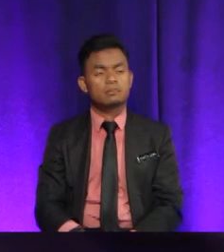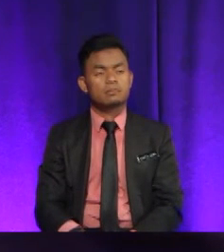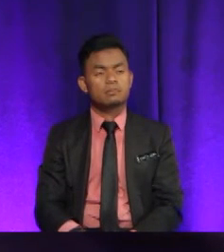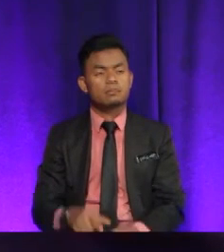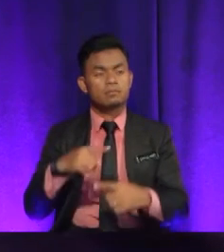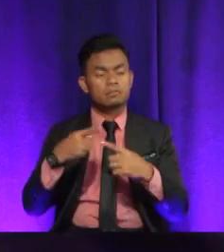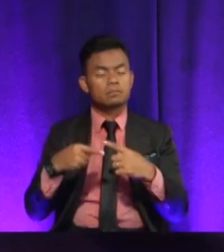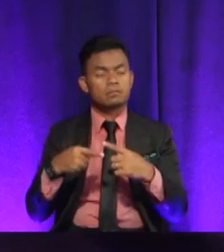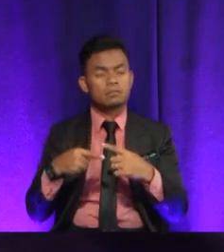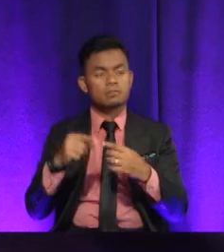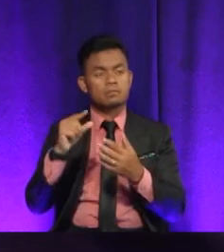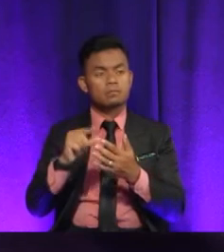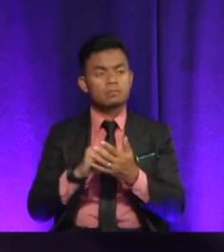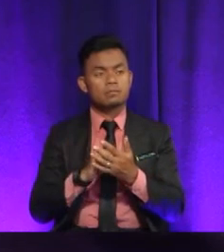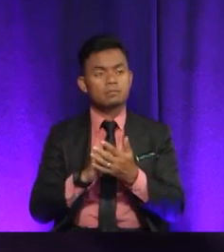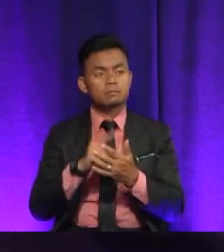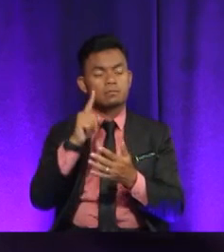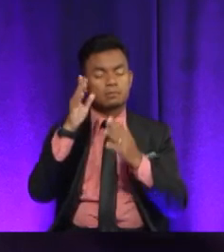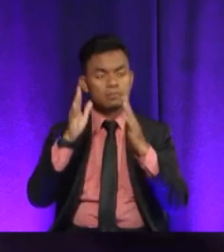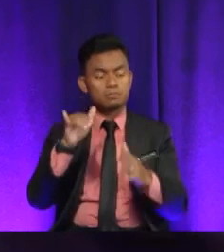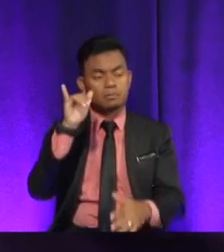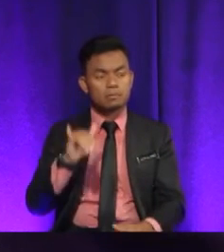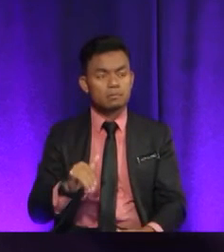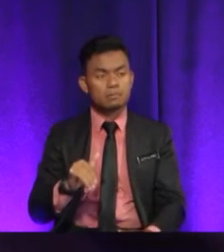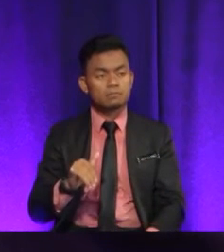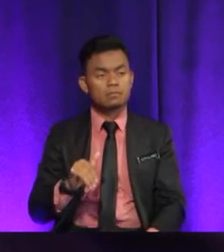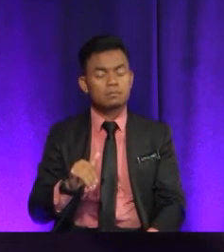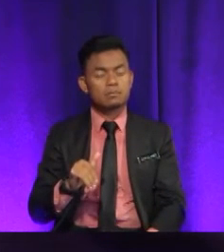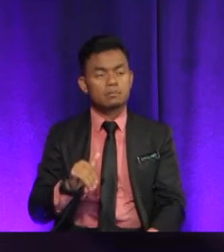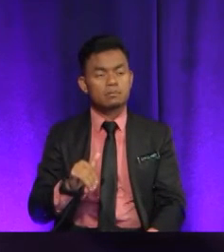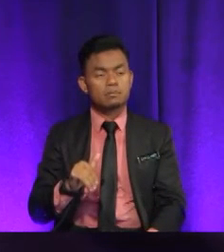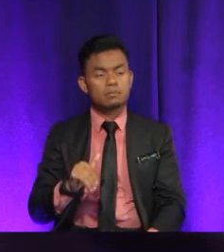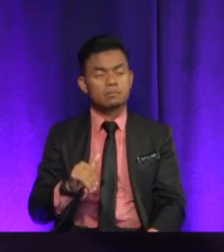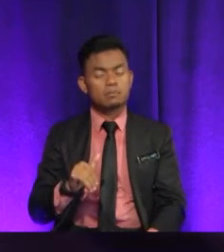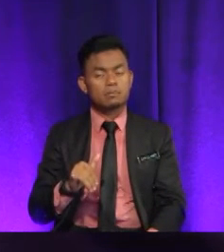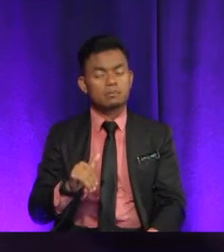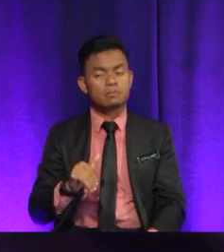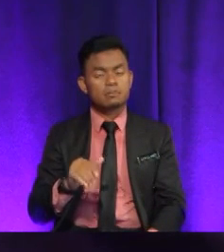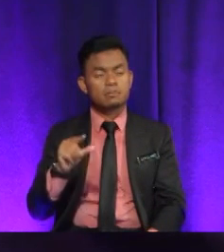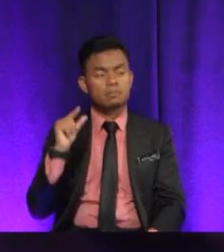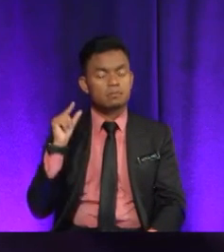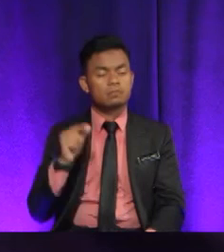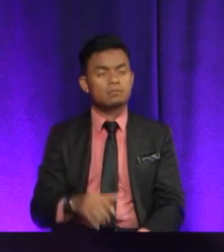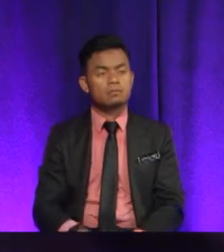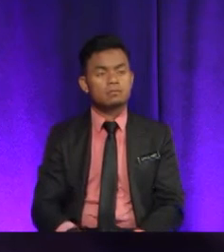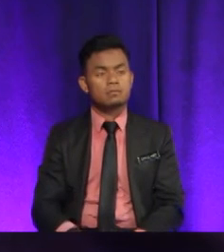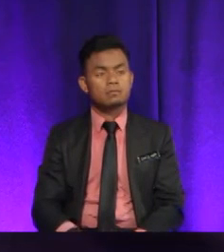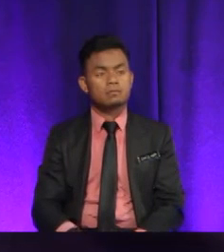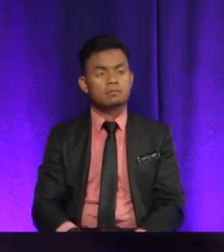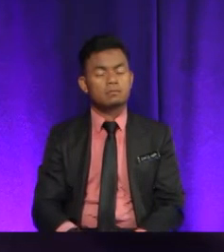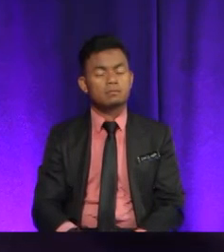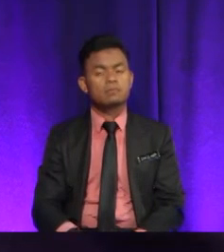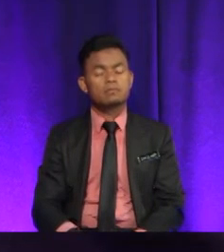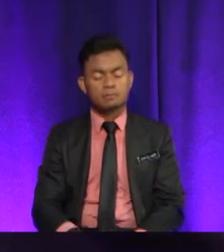itu udah masuk kepada eliman perwatakan hanya perlu ada ini saja Oke gigih berusaha untuk